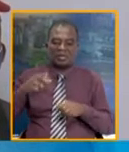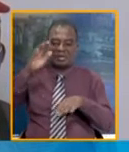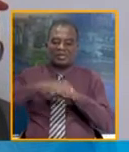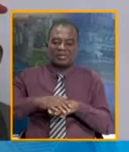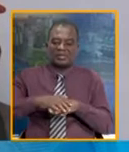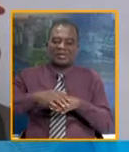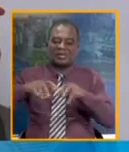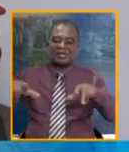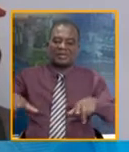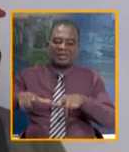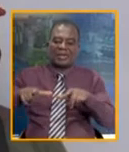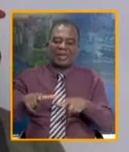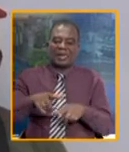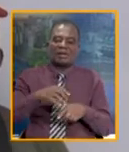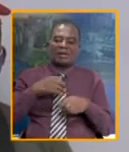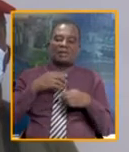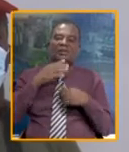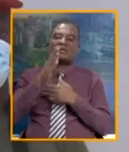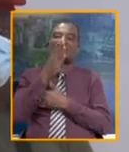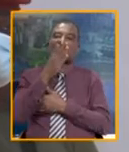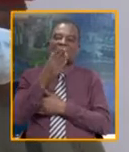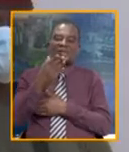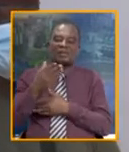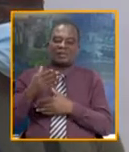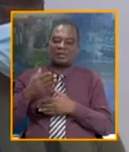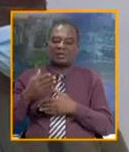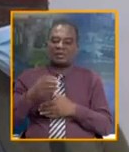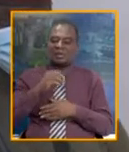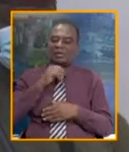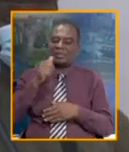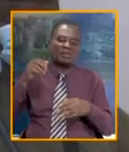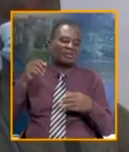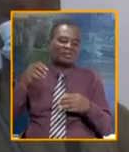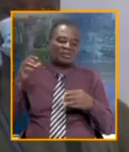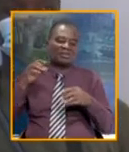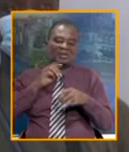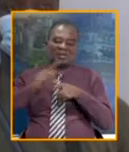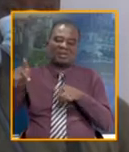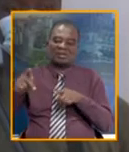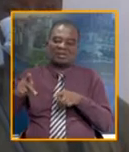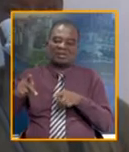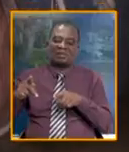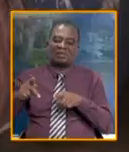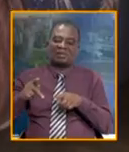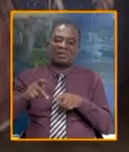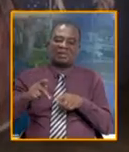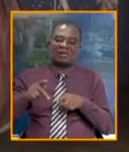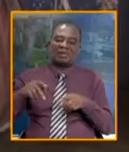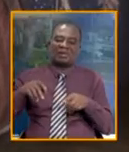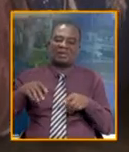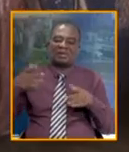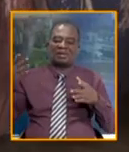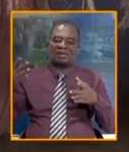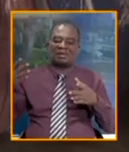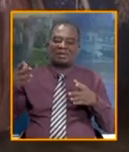y a eu des échanges de coups de feu. Dieu merci, du côté ami, on n'a pas eu de blessés. Du côté ennemi, on a pu atteindre un par